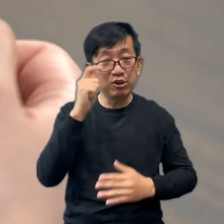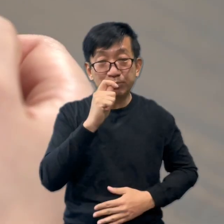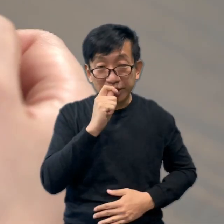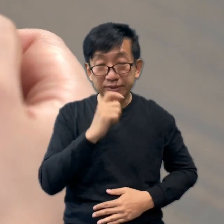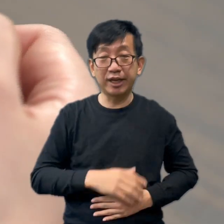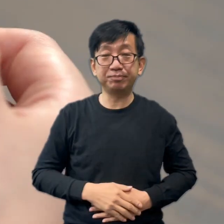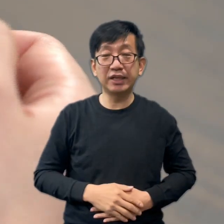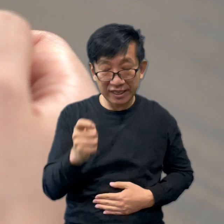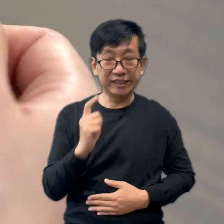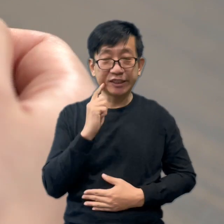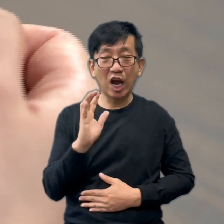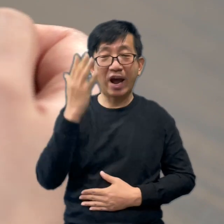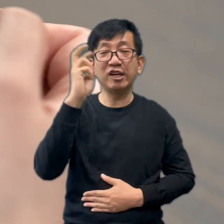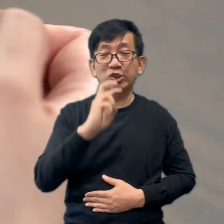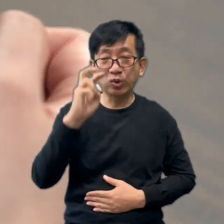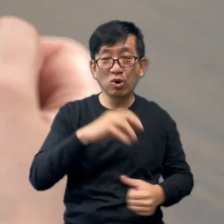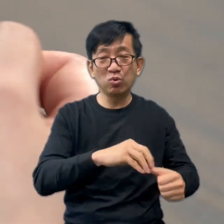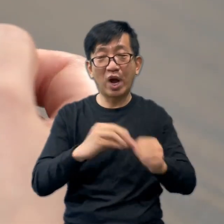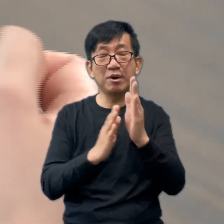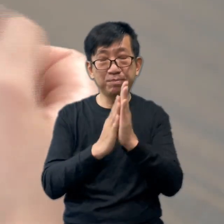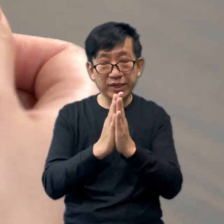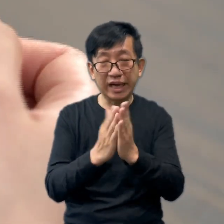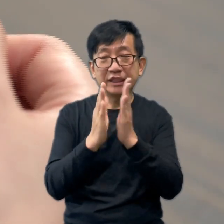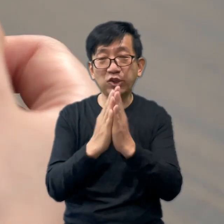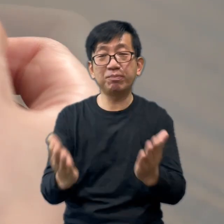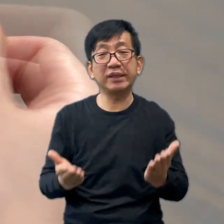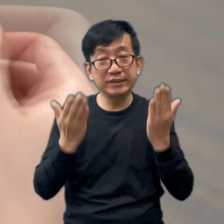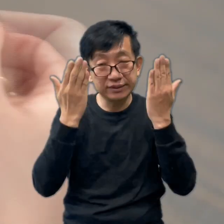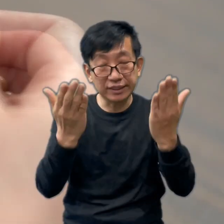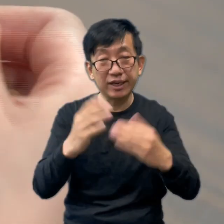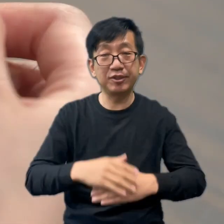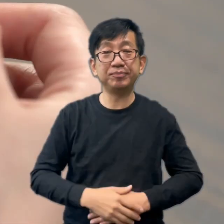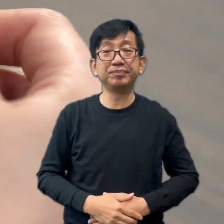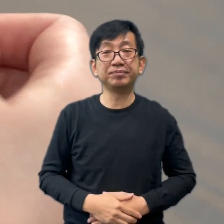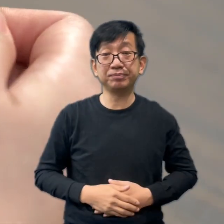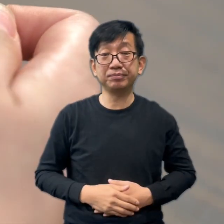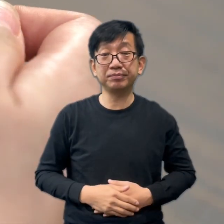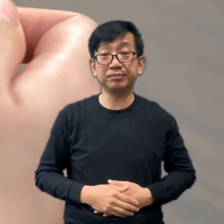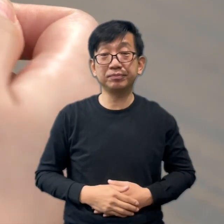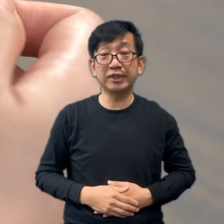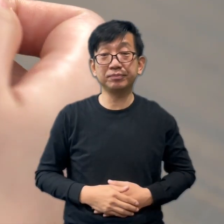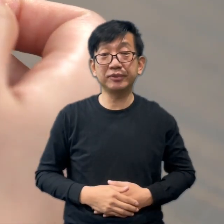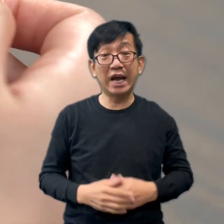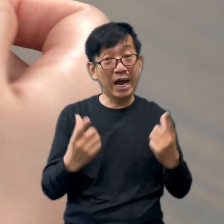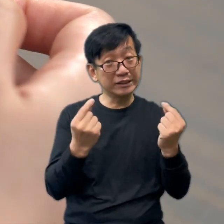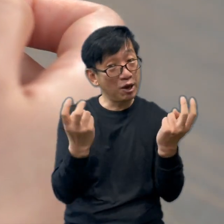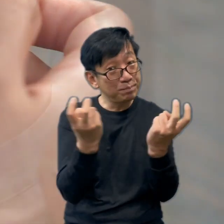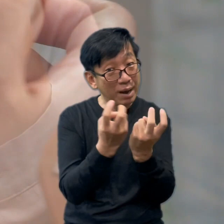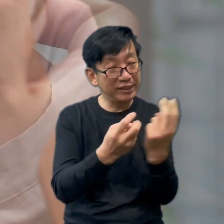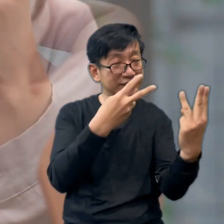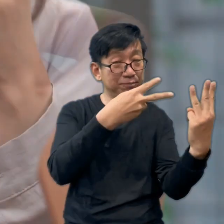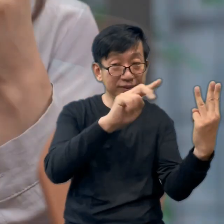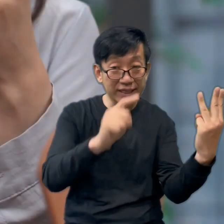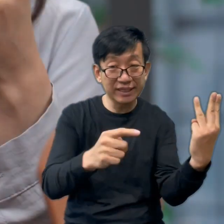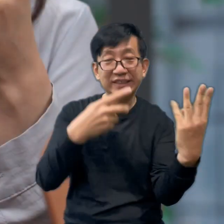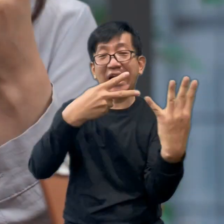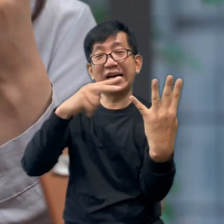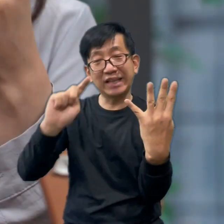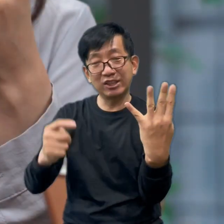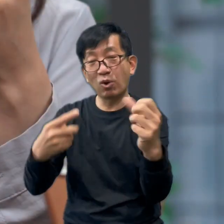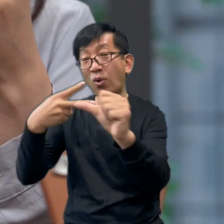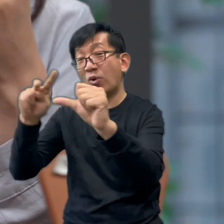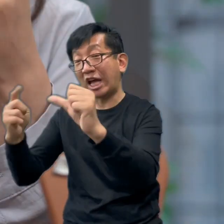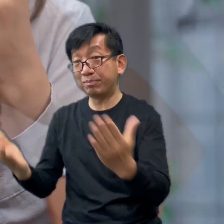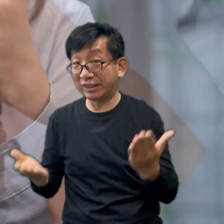하면서 2단의 신비를 묵상하고 영광송, 구원을 비는 기도를 바칩니다. 같은